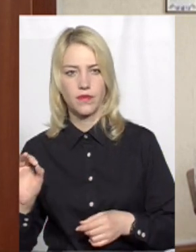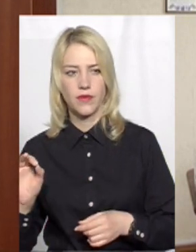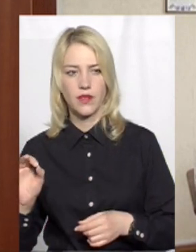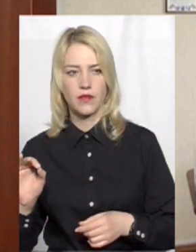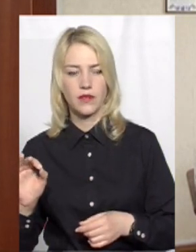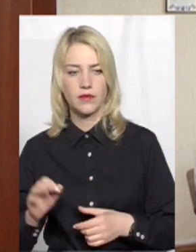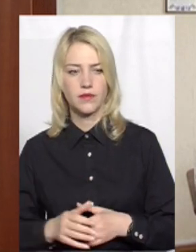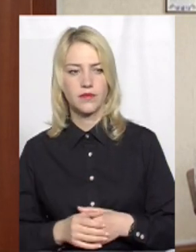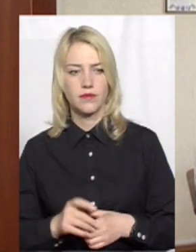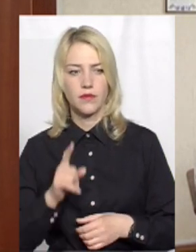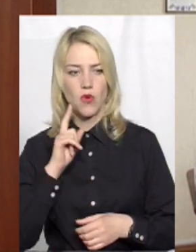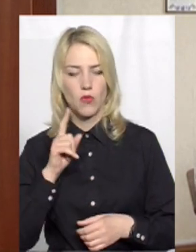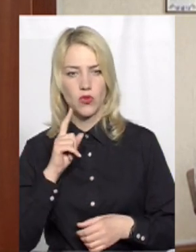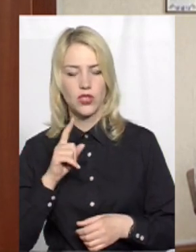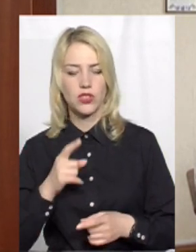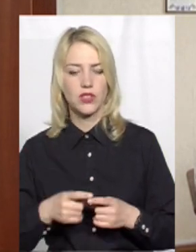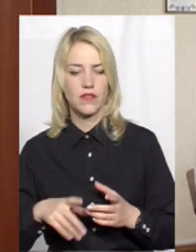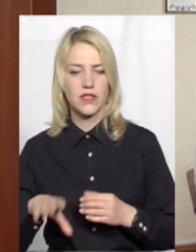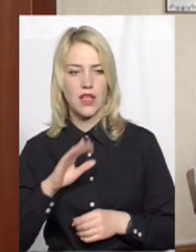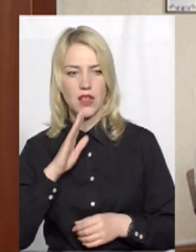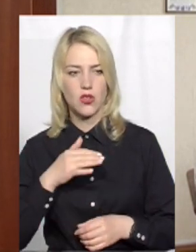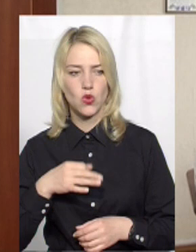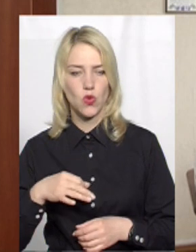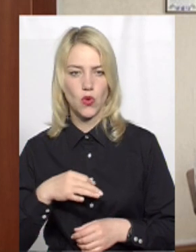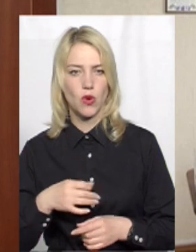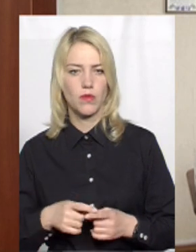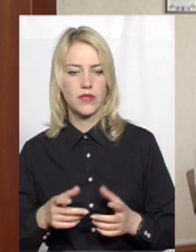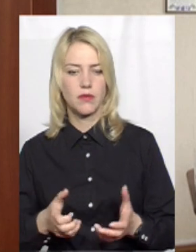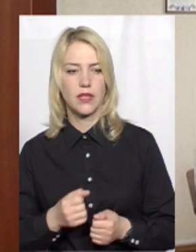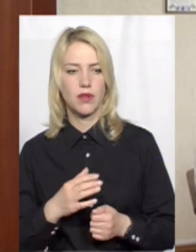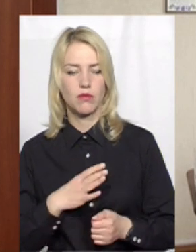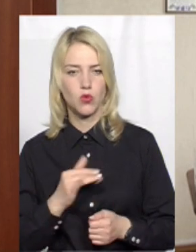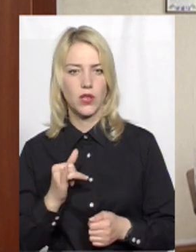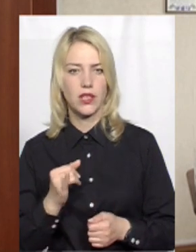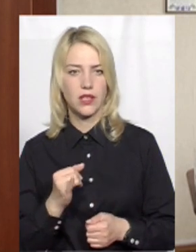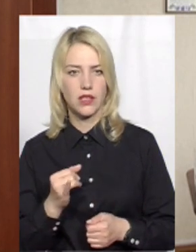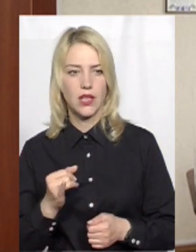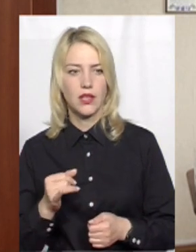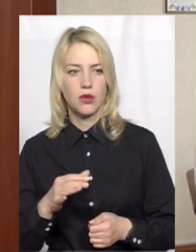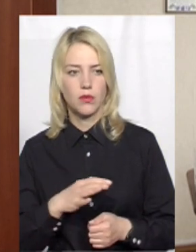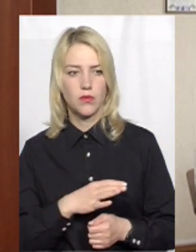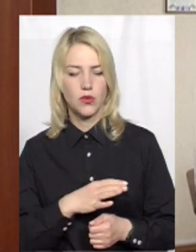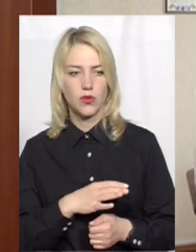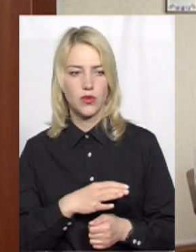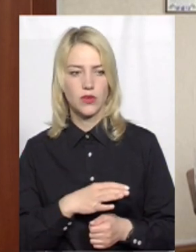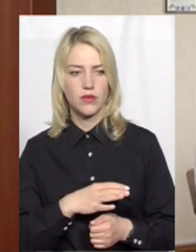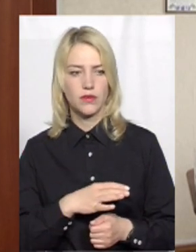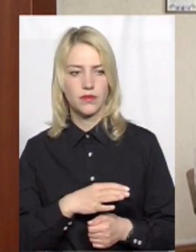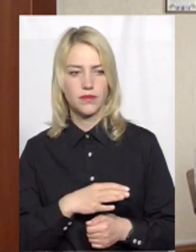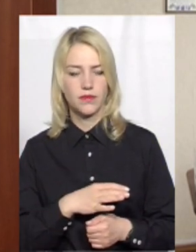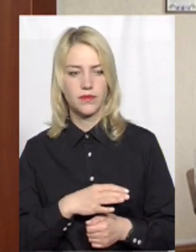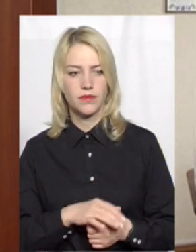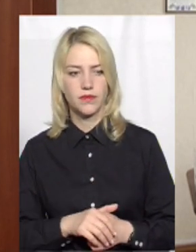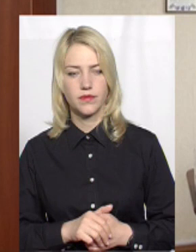інститутах молодіжних всієї нашої області. Затримка була, якраз молодь не проявила